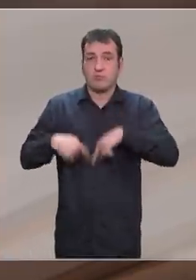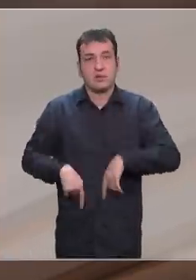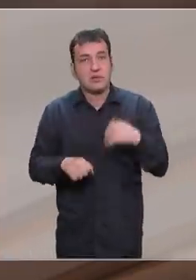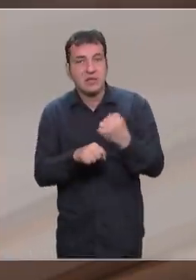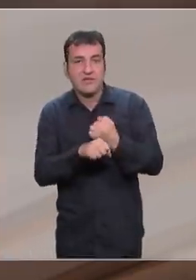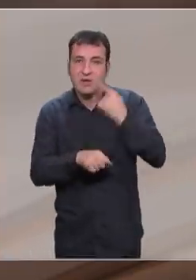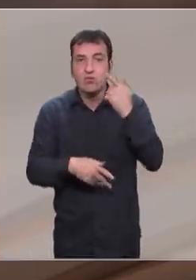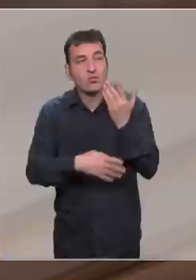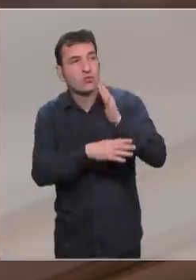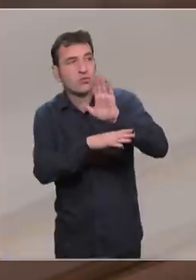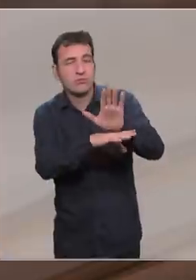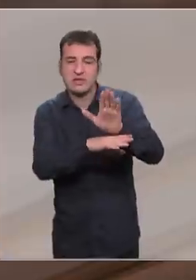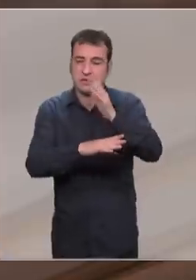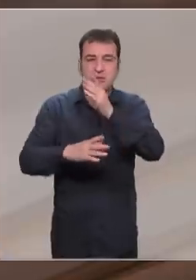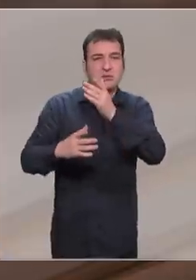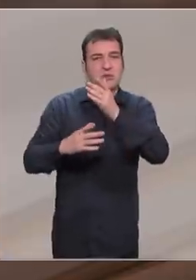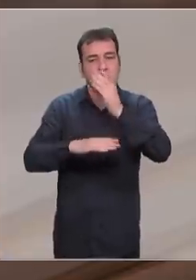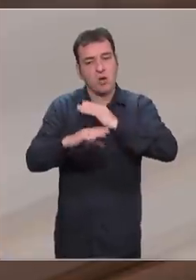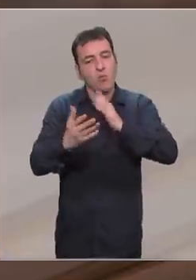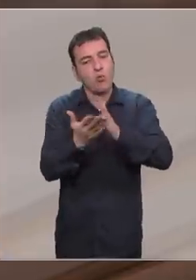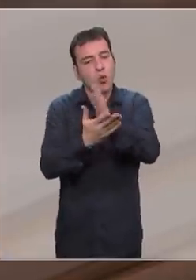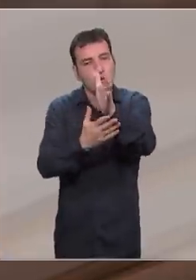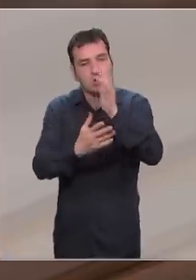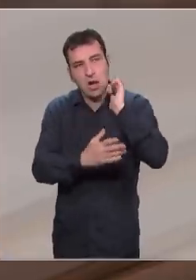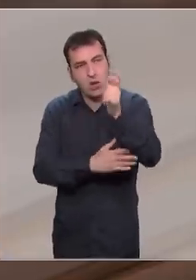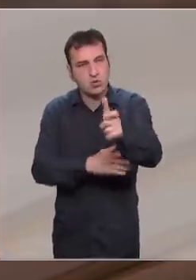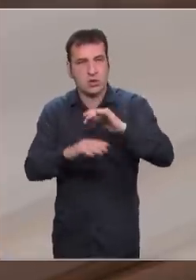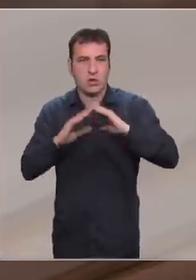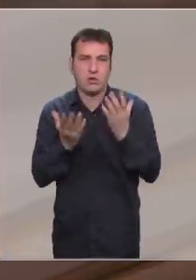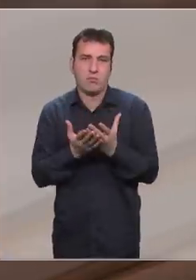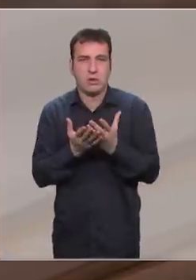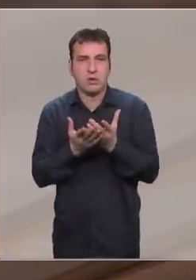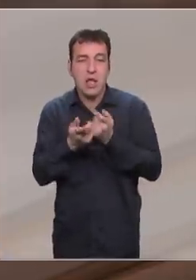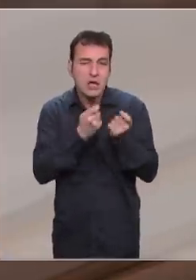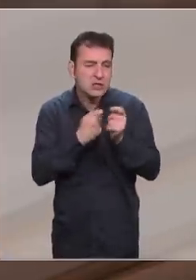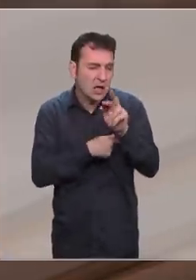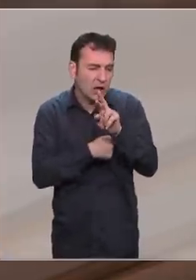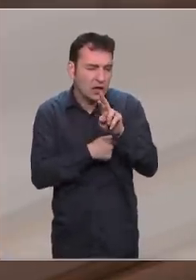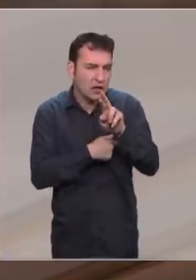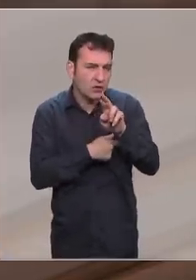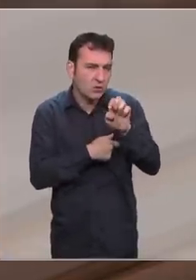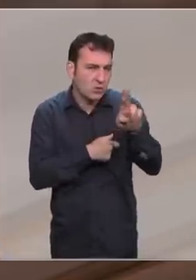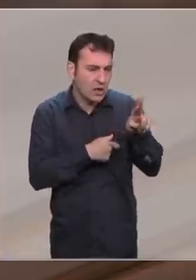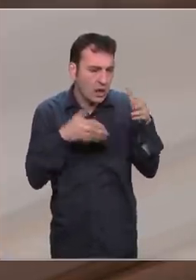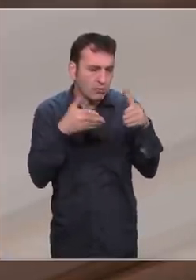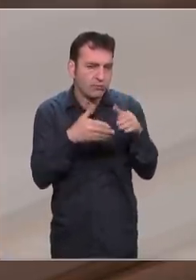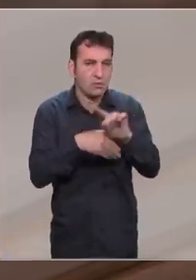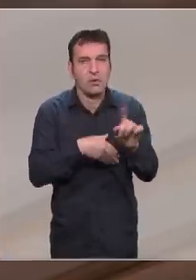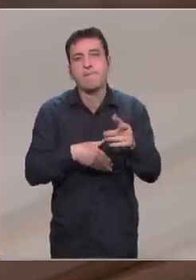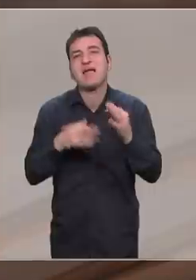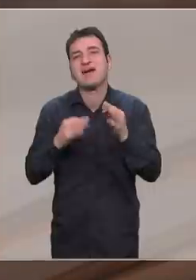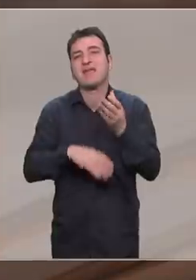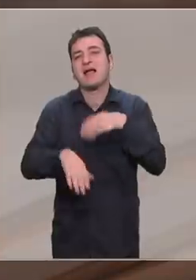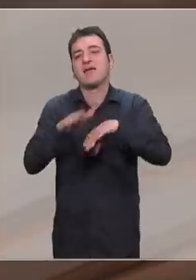écologique un projet qui soit cohérent et qui soit global et qui ne traite pas spécifiquement les RER métropolitains, mais bien l'accentuation des investissements en